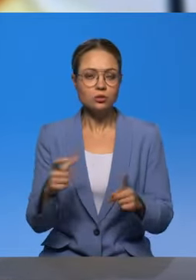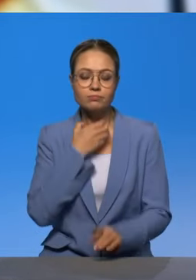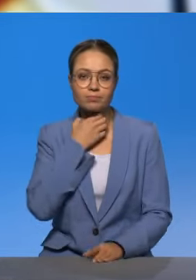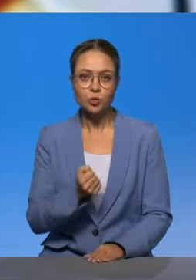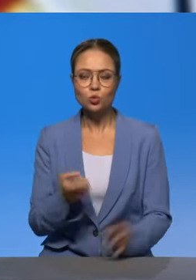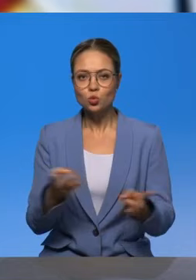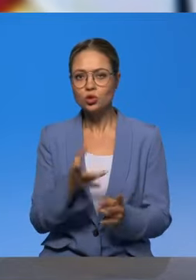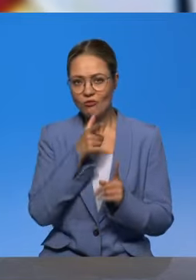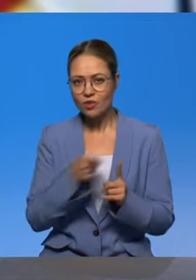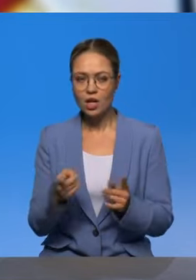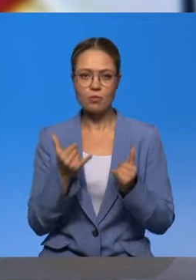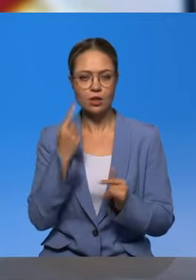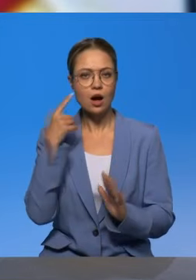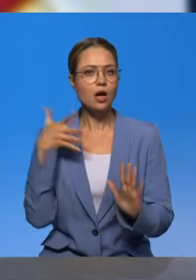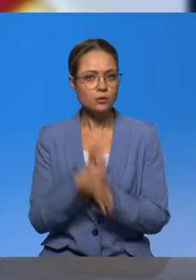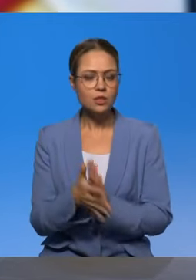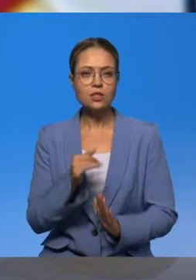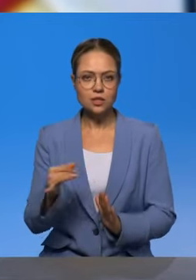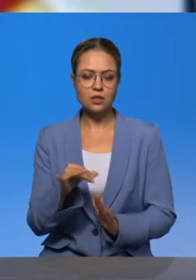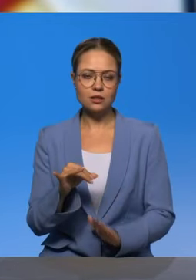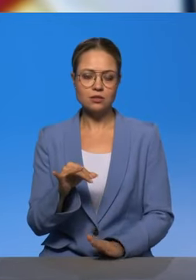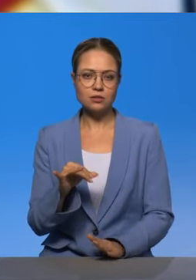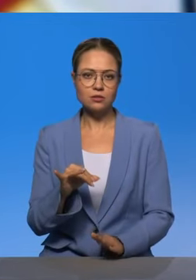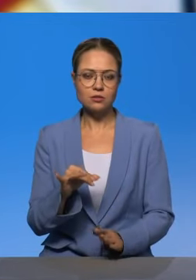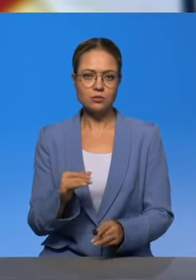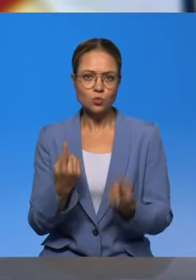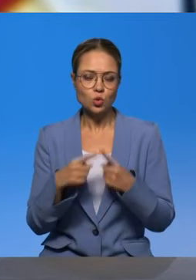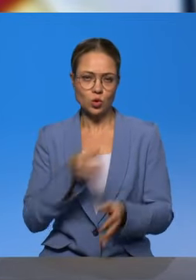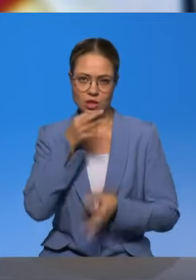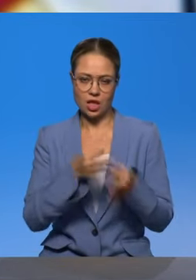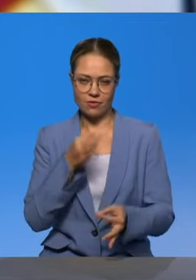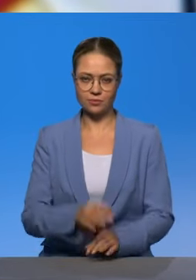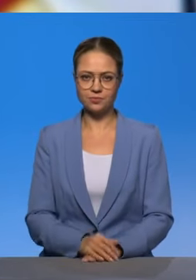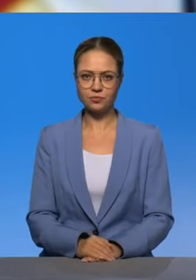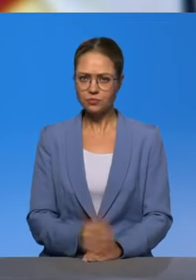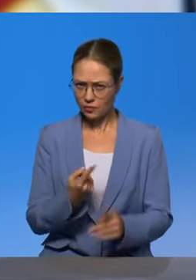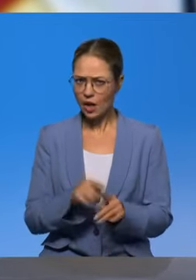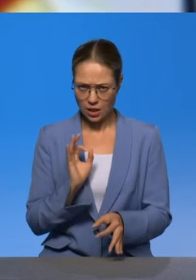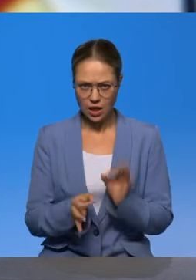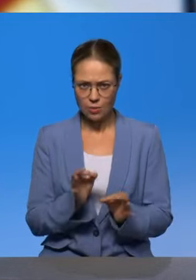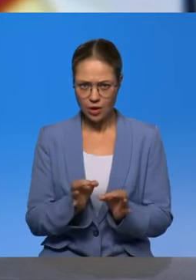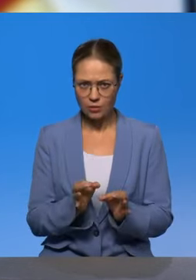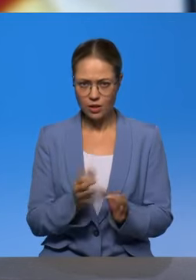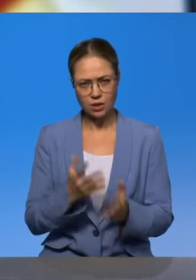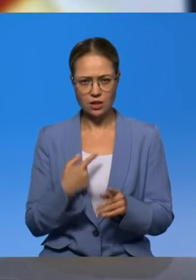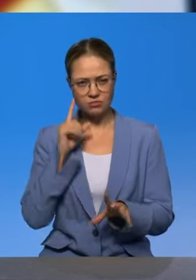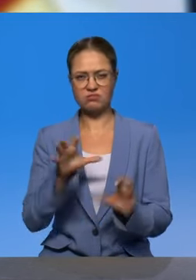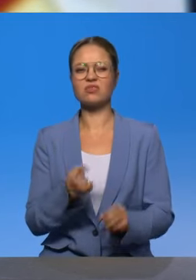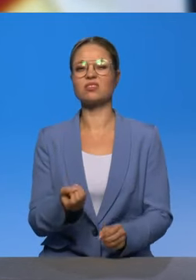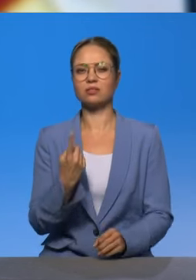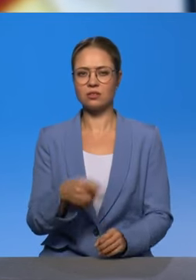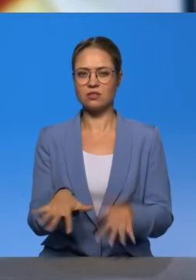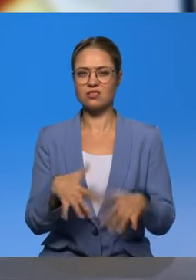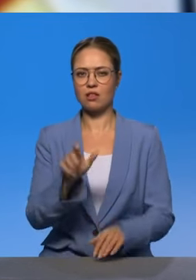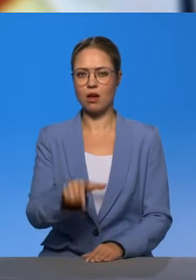время, чтобы осмыслить и дать какую-то другую обратную связь. Это нормально или это воспримут как слабость?